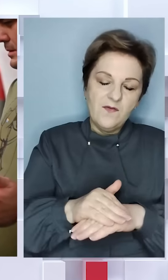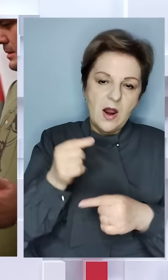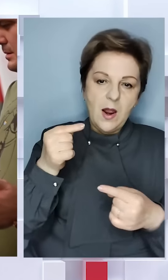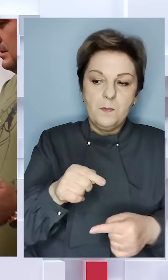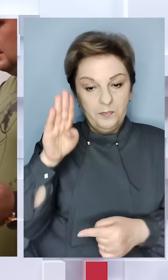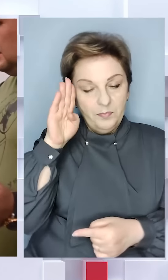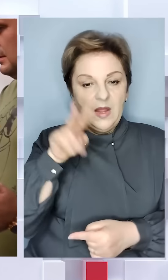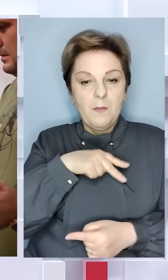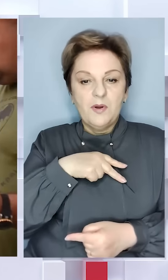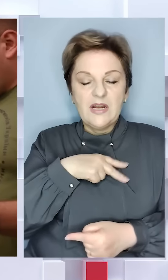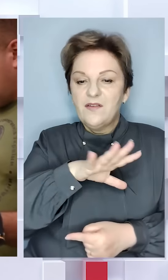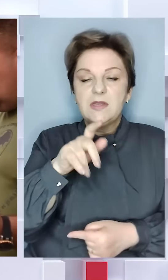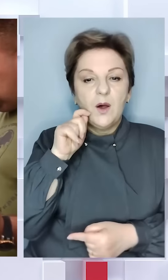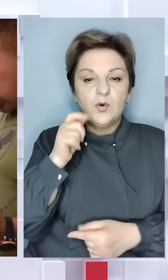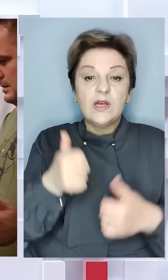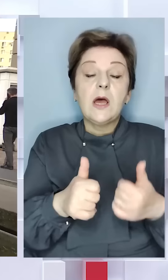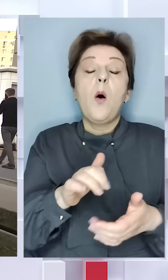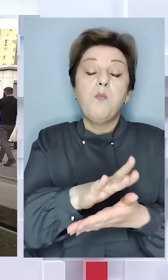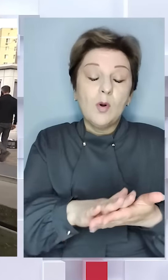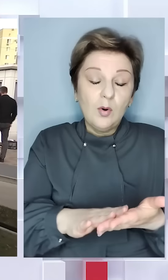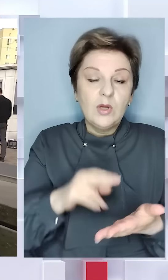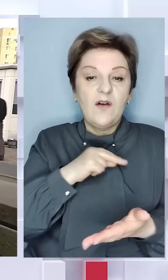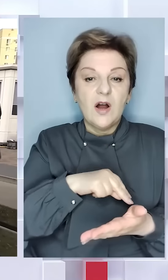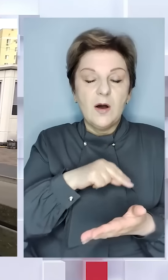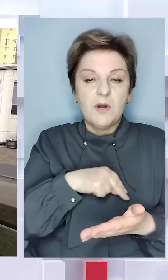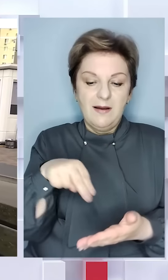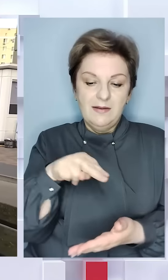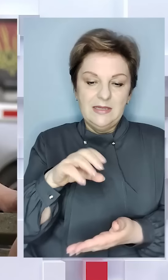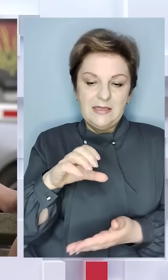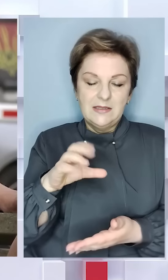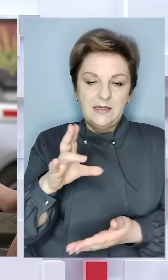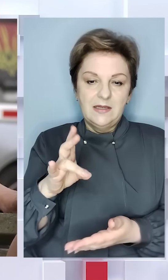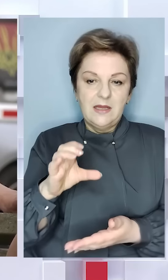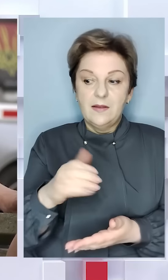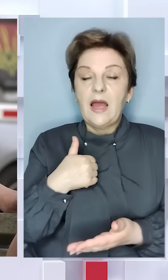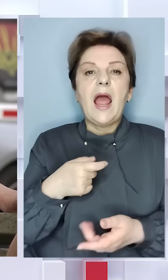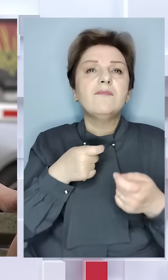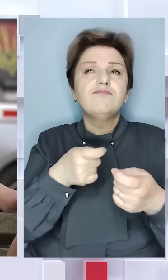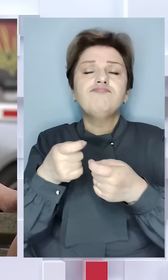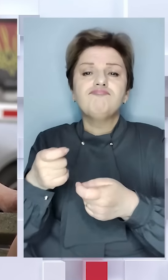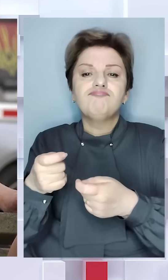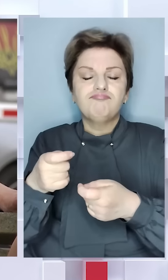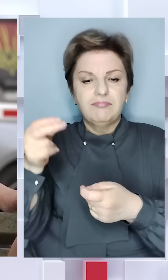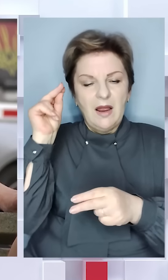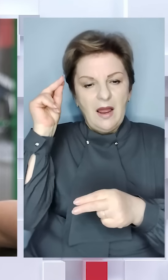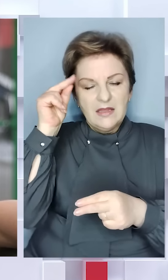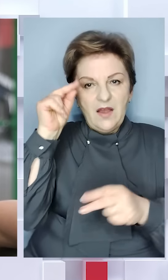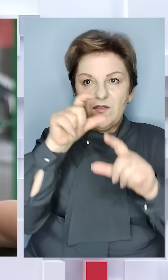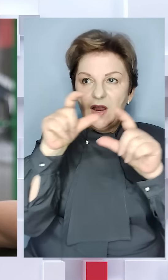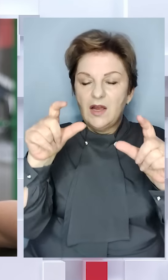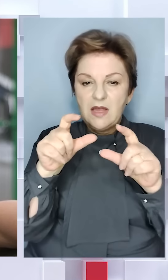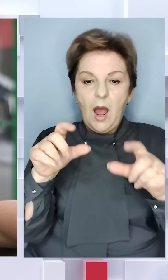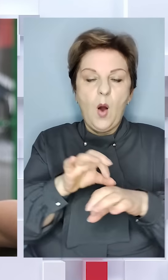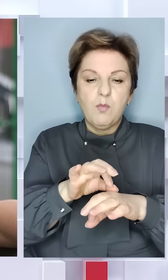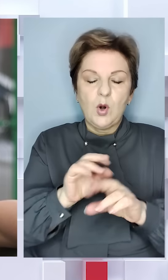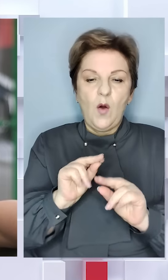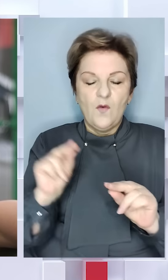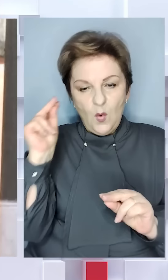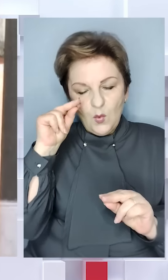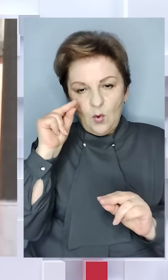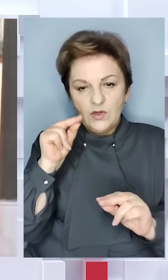призер всеукраїнських змагань та продовжує працювати в ДСНС. Зараз я їжджу по навчальних закладах, провожу уроки